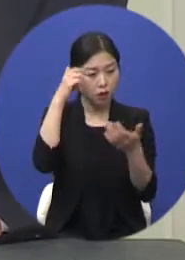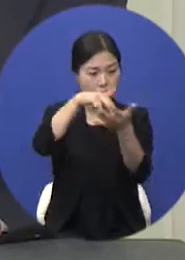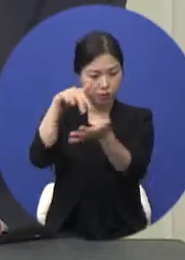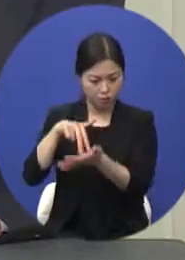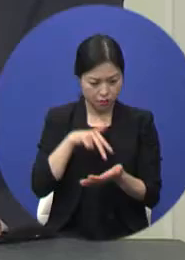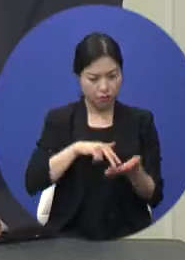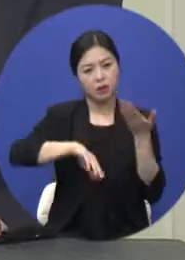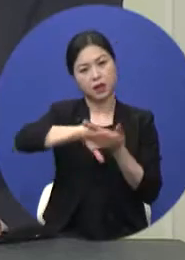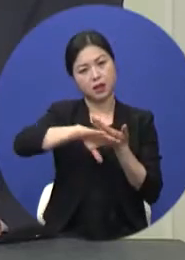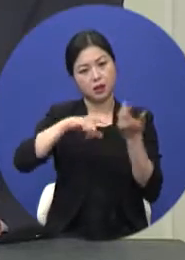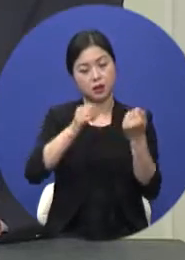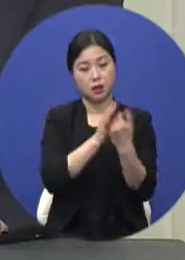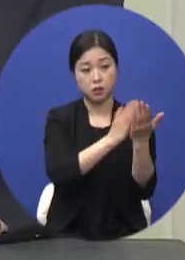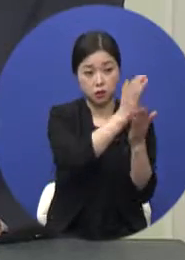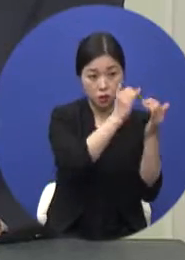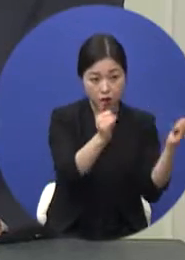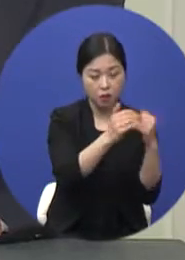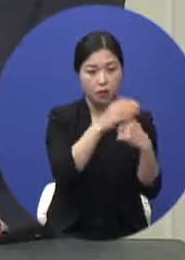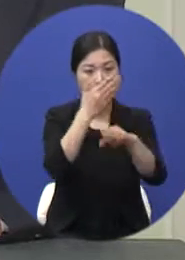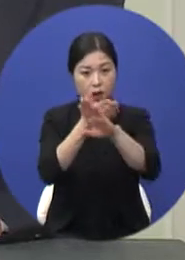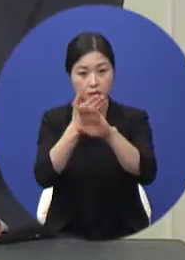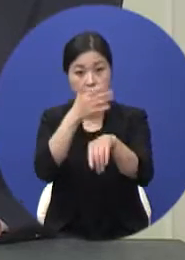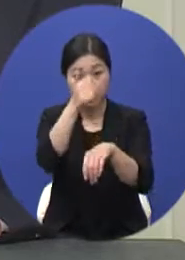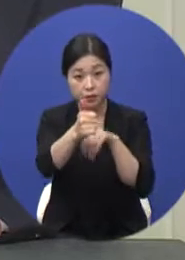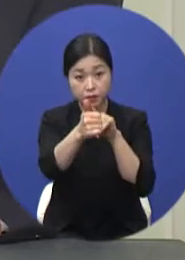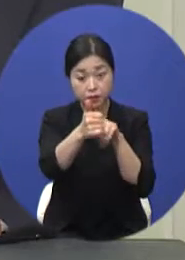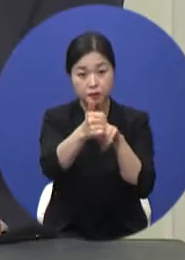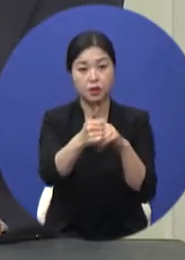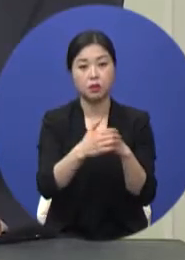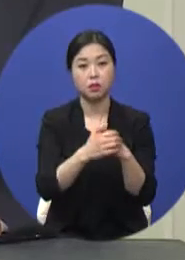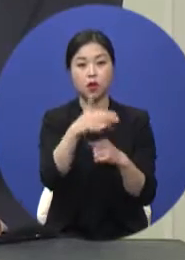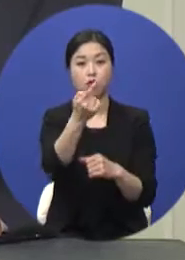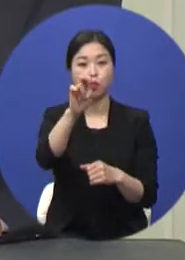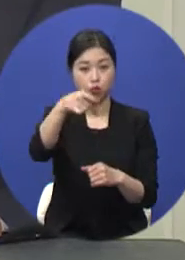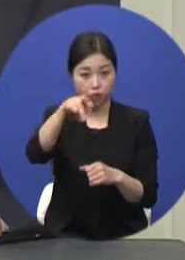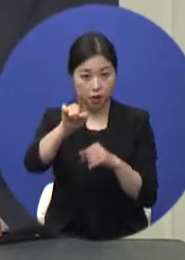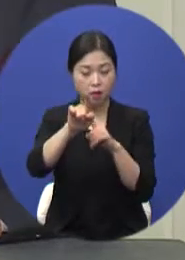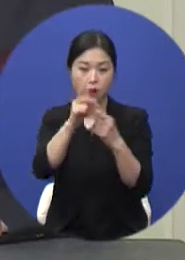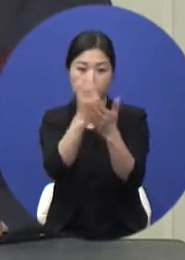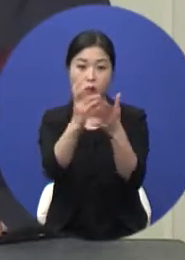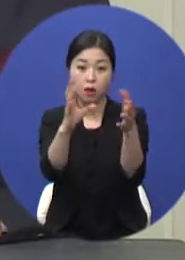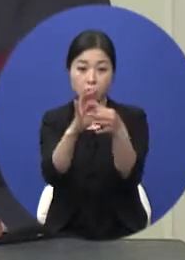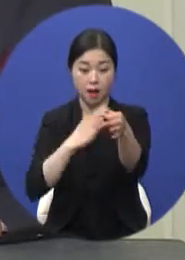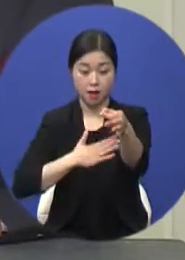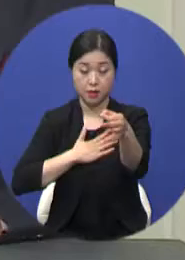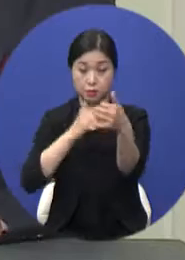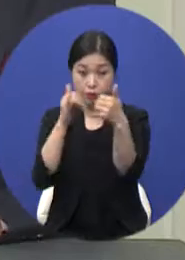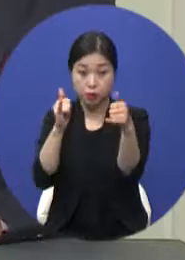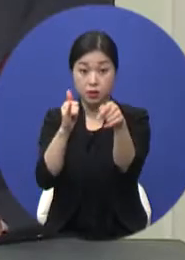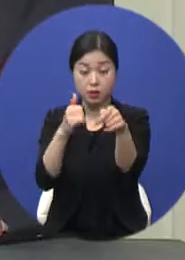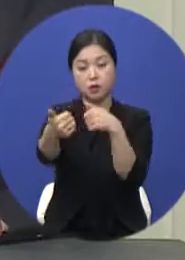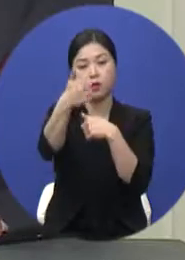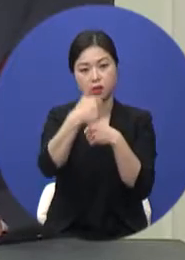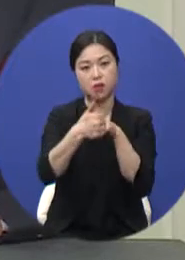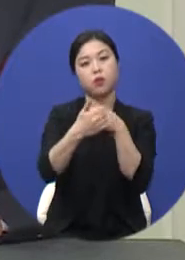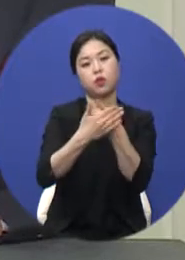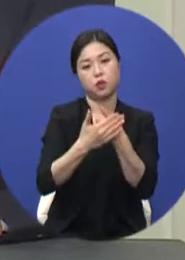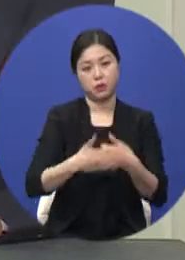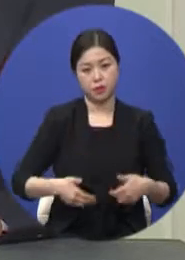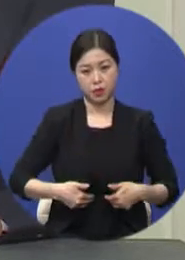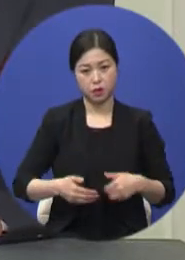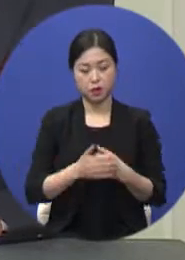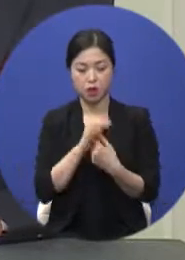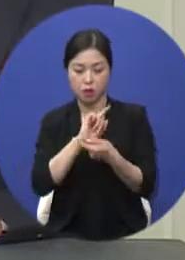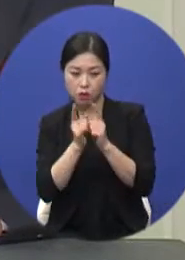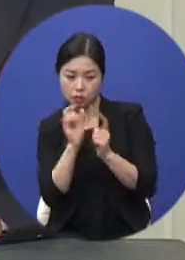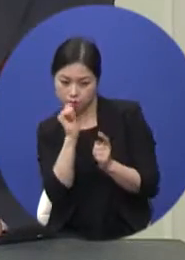틀리거든요. 그래서 전문가 또는 제3의 어떤 뭐 노무사라든지 또 맞아요. 세무사 또는 법률 상담가의 도움을 받아서